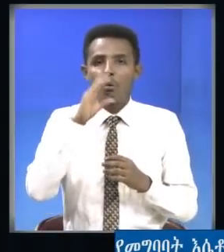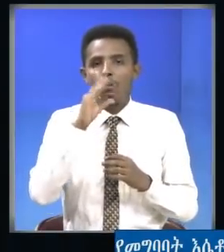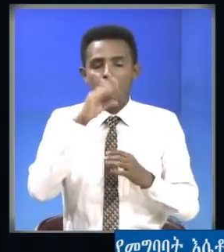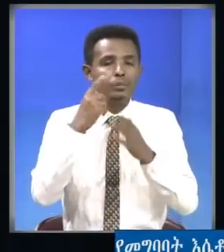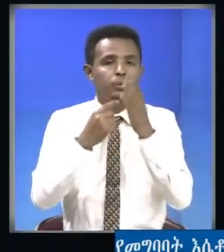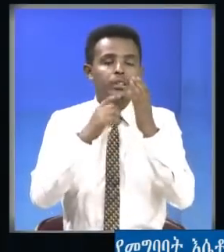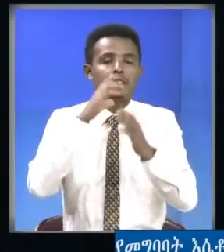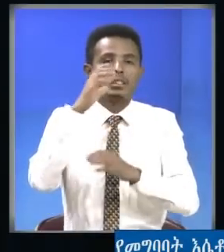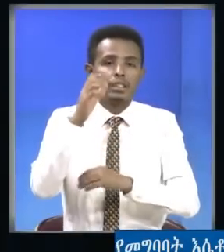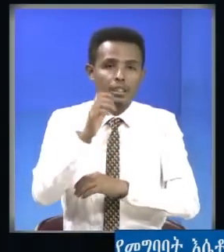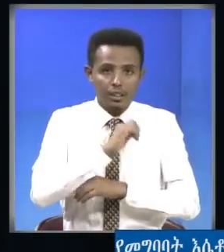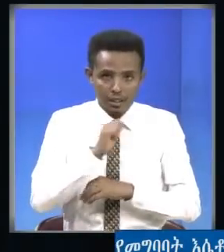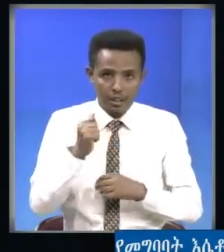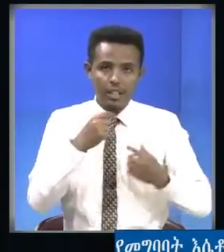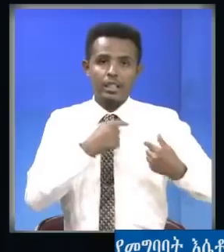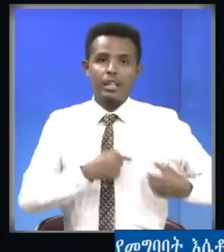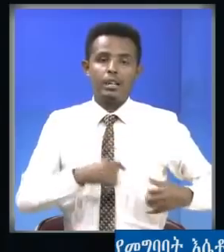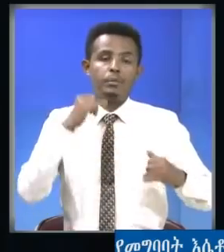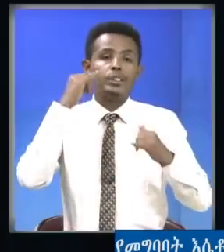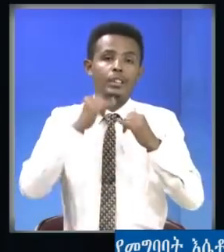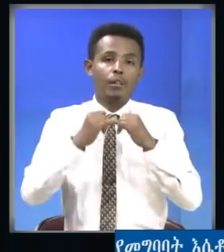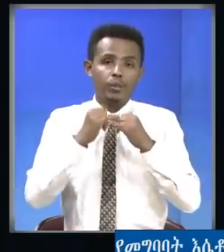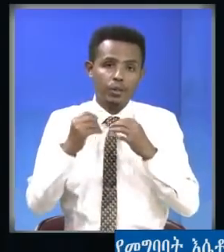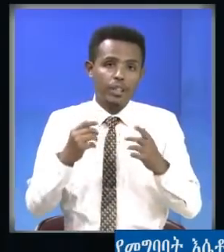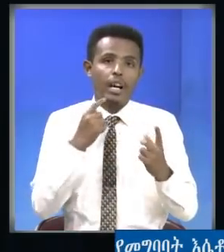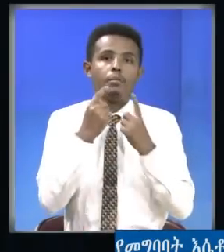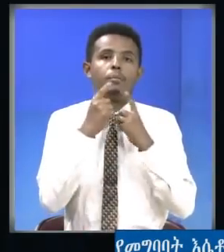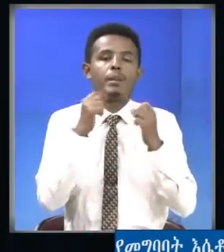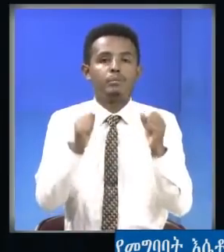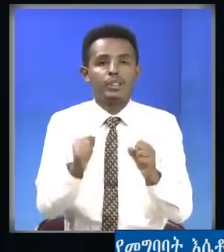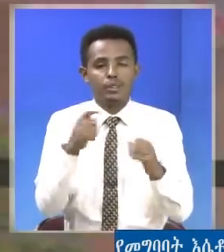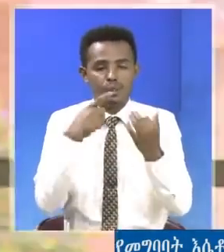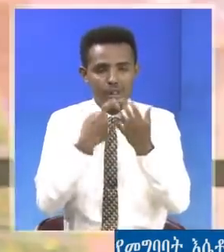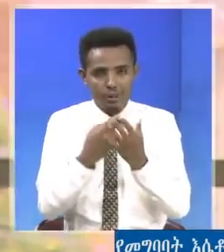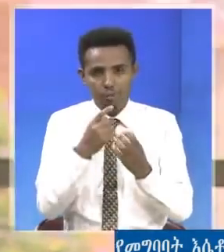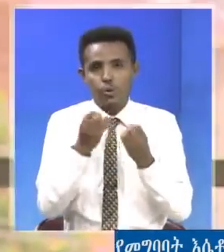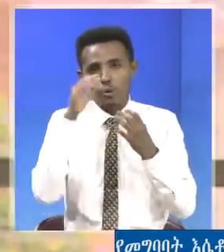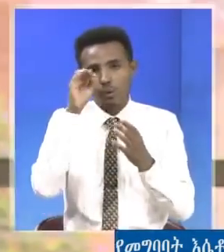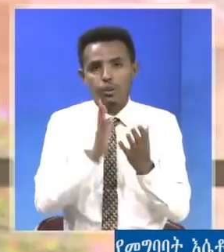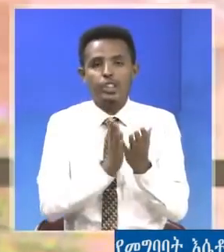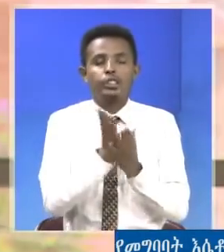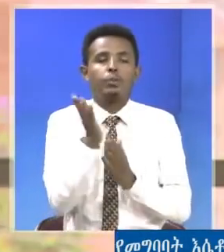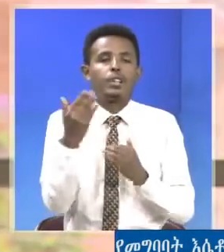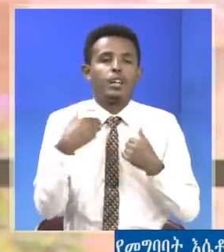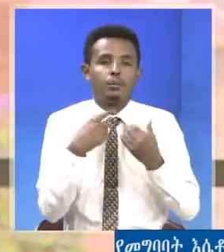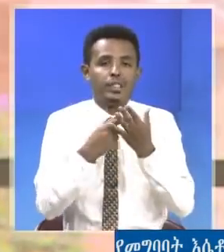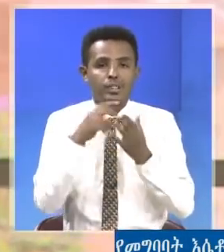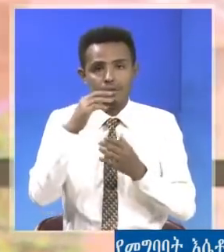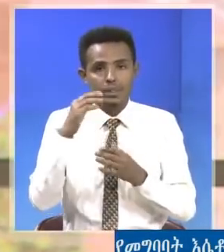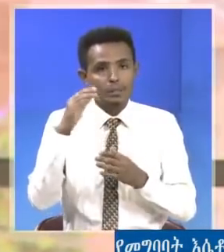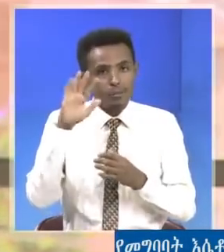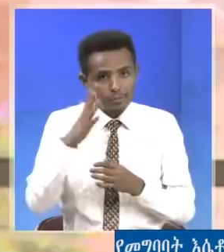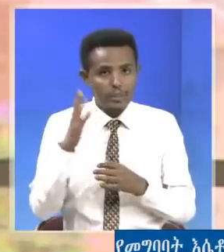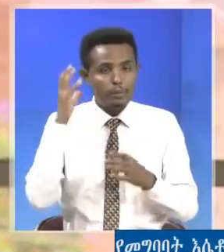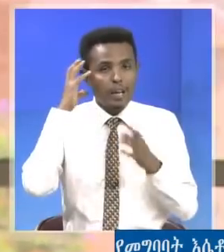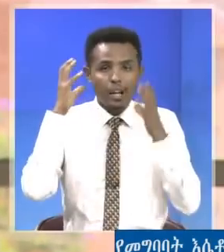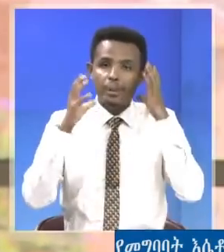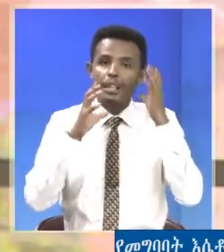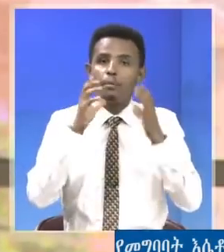ነው ሊያግባባህ የሚችል ብዬ አስባለሁ። ብዙ ሰዎችም እየተሸወዱ ያሉት በዚህ ይመስለኛል። አለመደማመጥ ብቻ ሳይሆን ገና